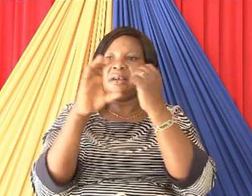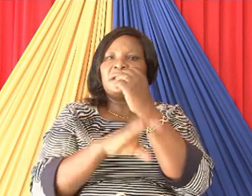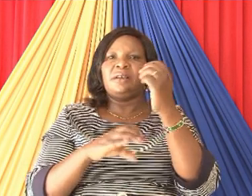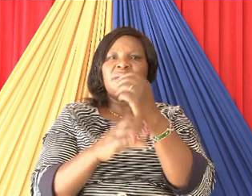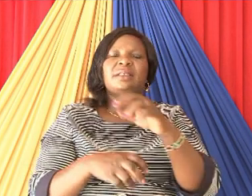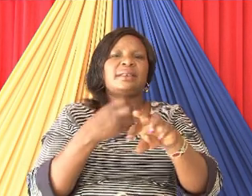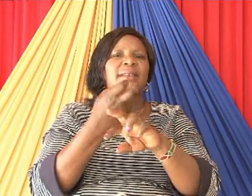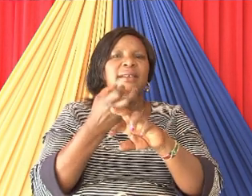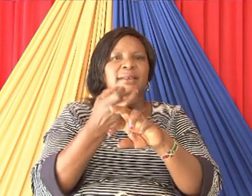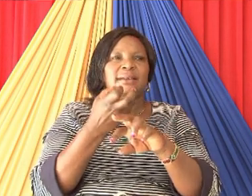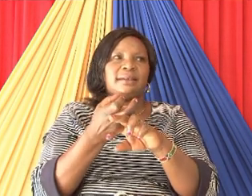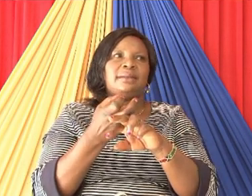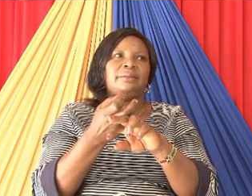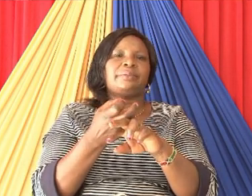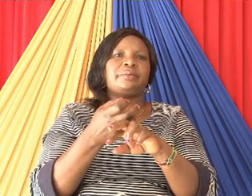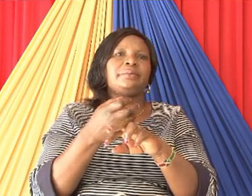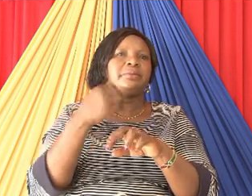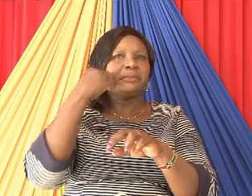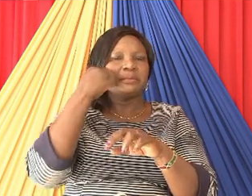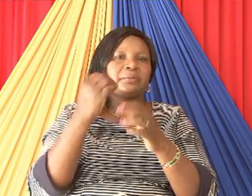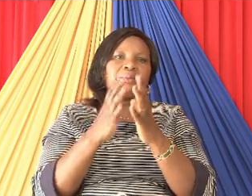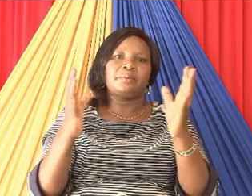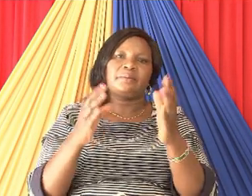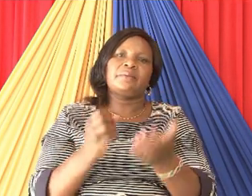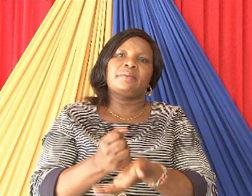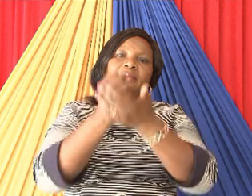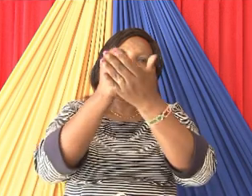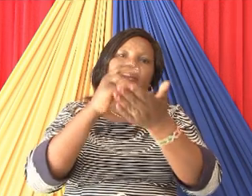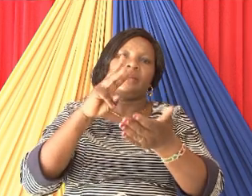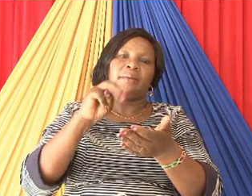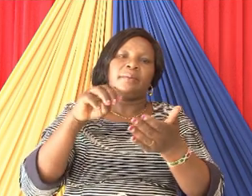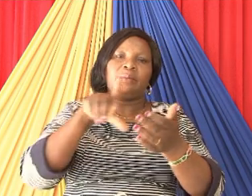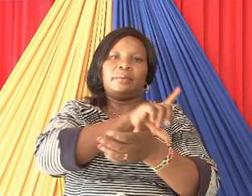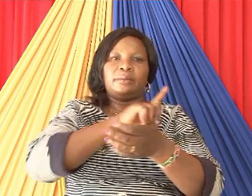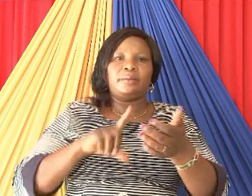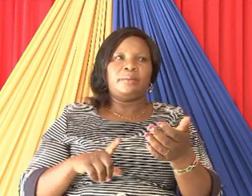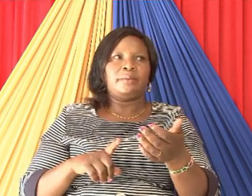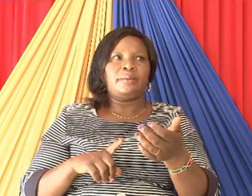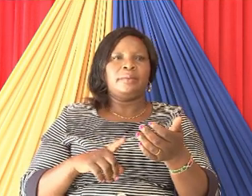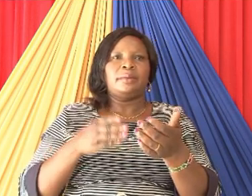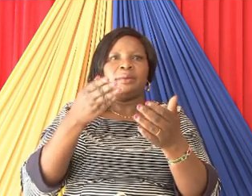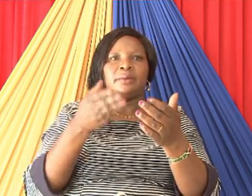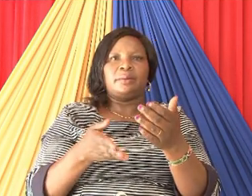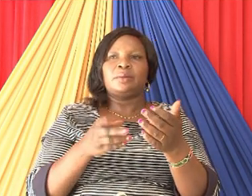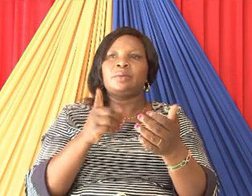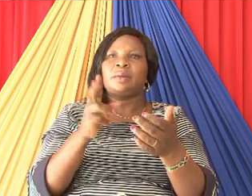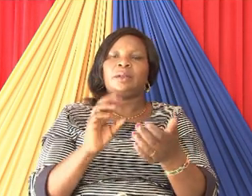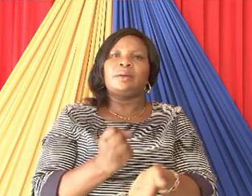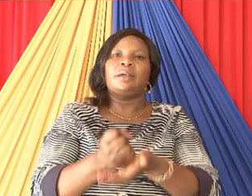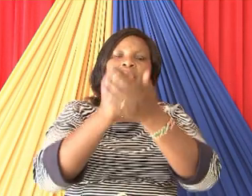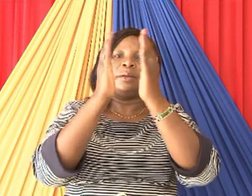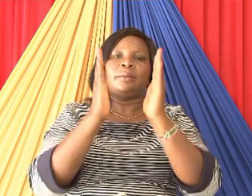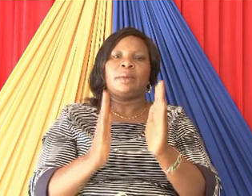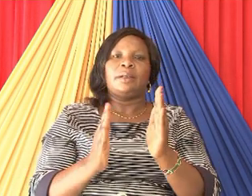yamekuwa mazito kule. Waangalie Mungu, wasaidie, kwa sababu tunajua wale nchi hiyo imekuwa ni usaidizi pia kwa